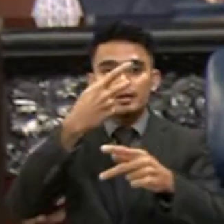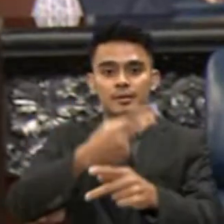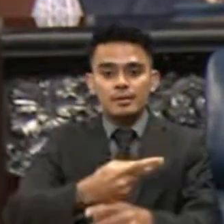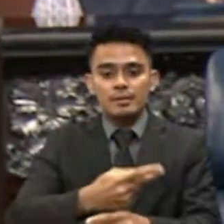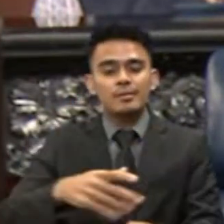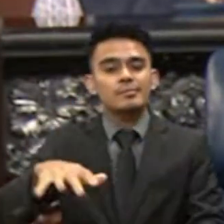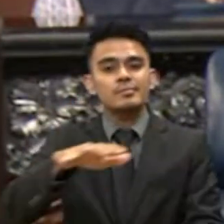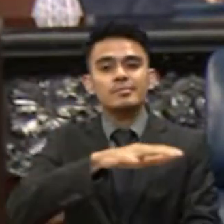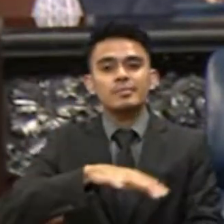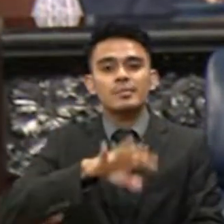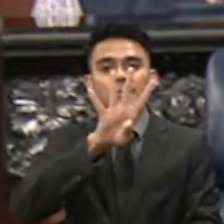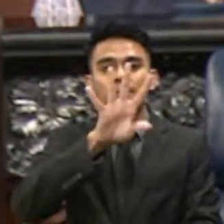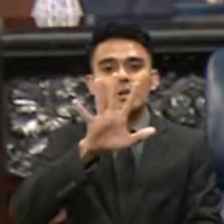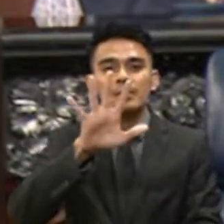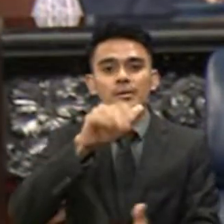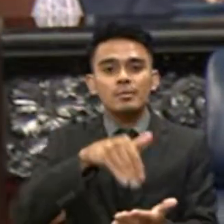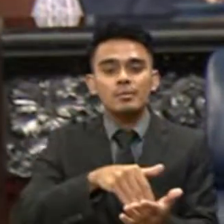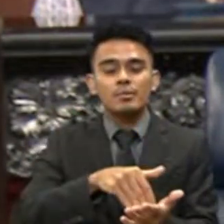medion